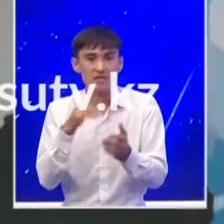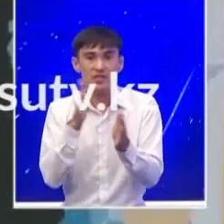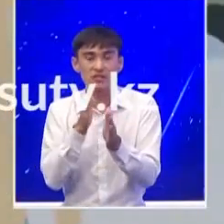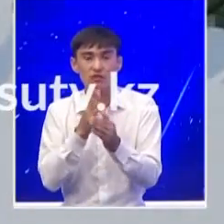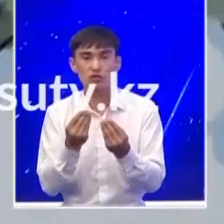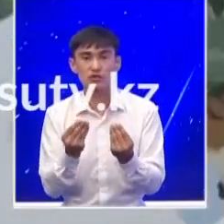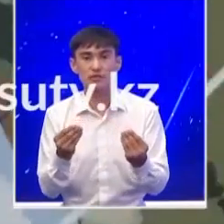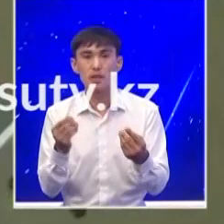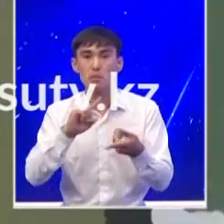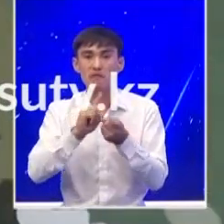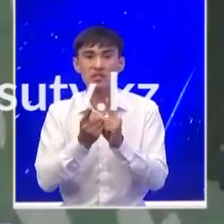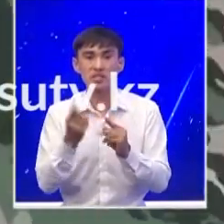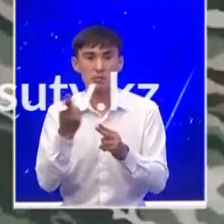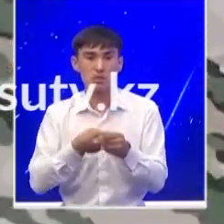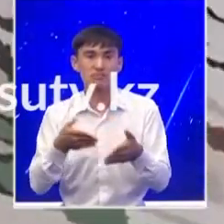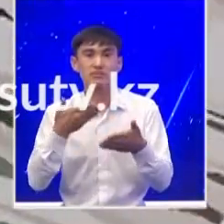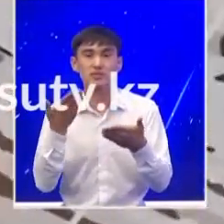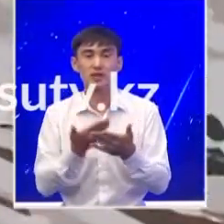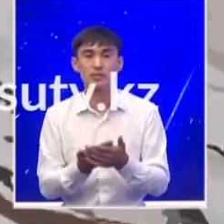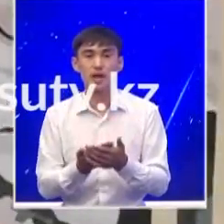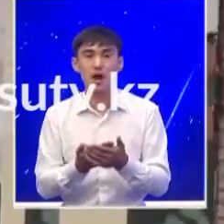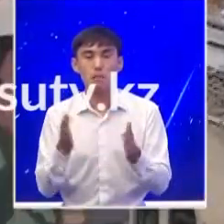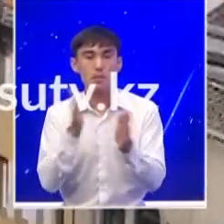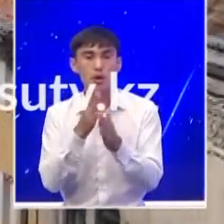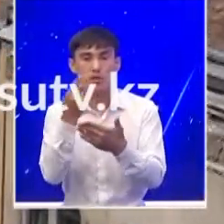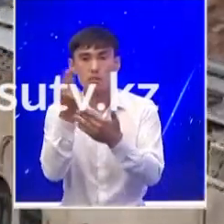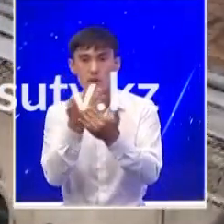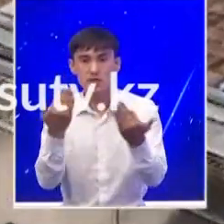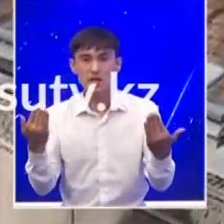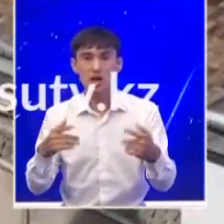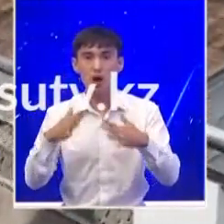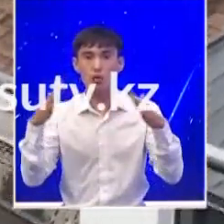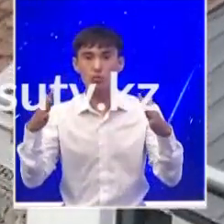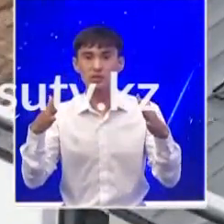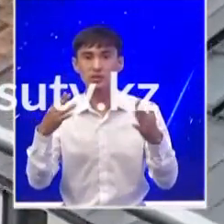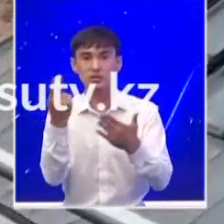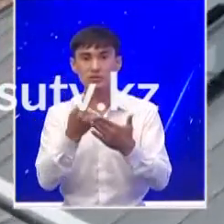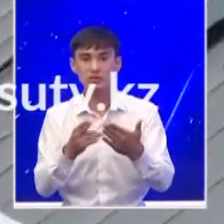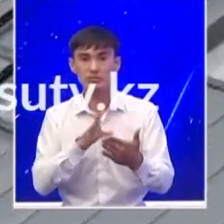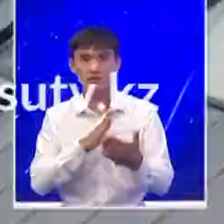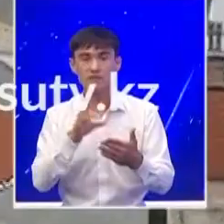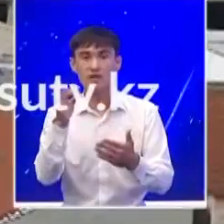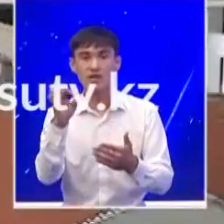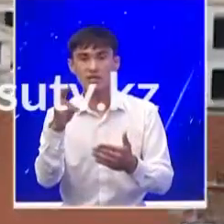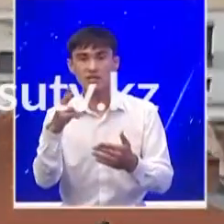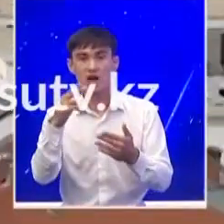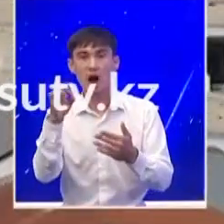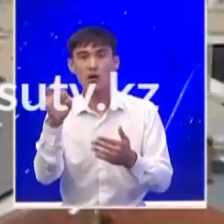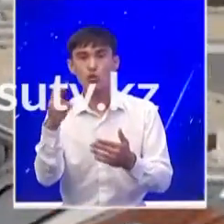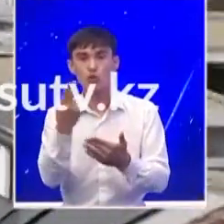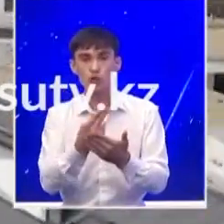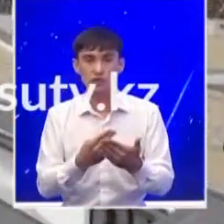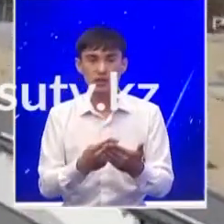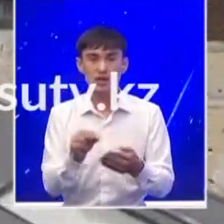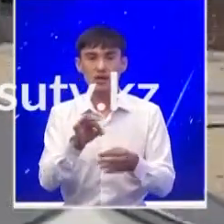воздухе, превращая их в безобидные нитраты. Природные пейзажи огромных размеров – творение венгерских стрит-арт-художников в